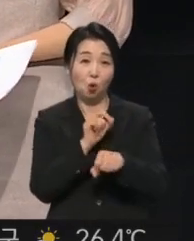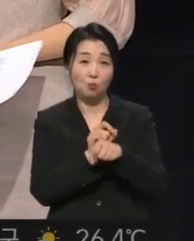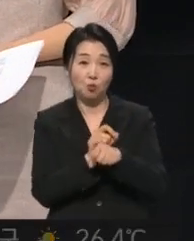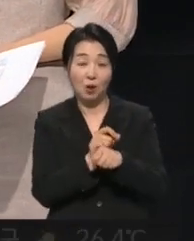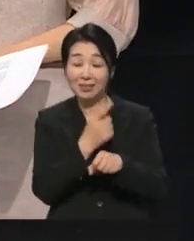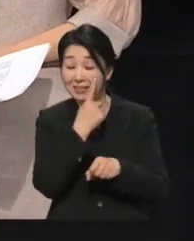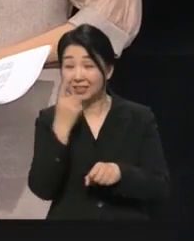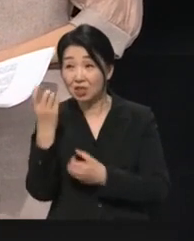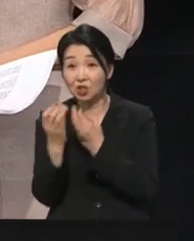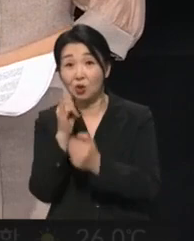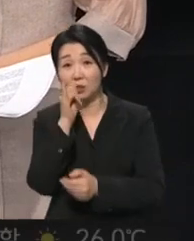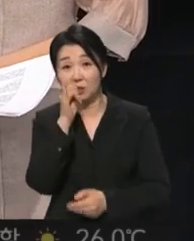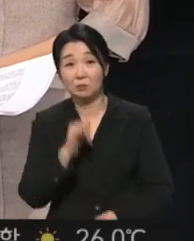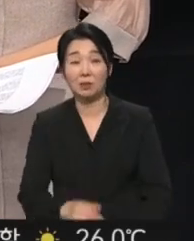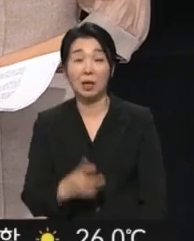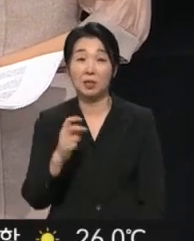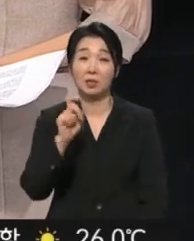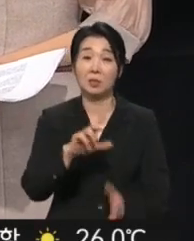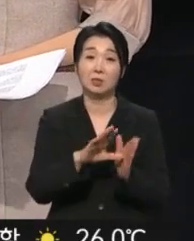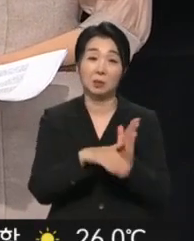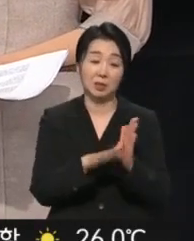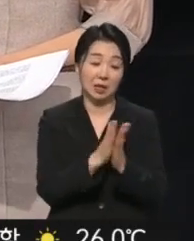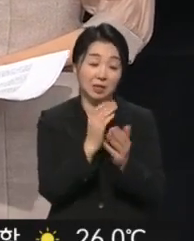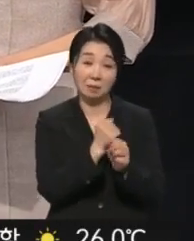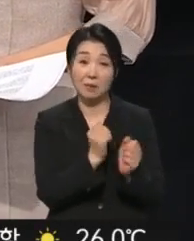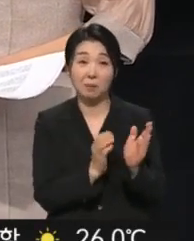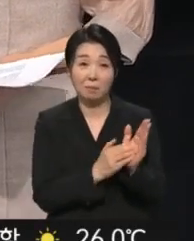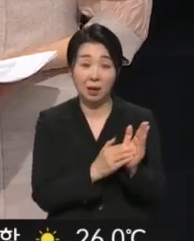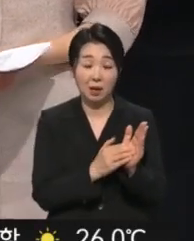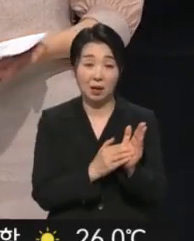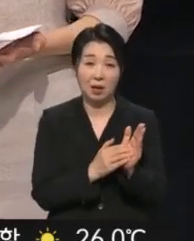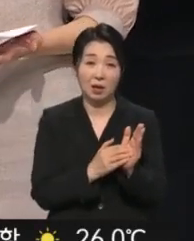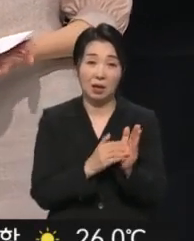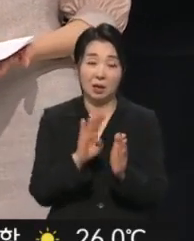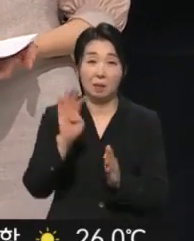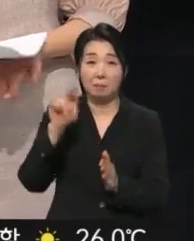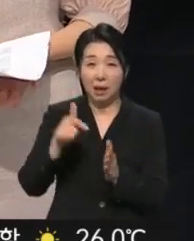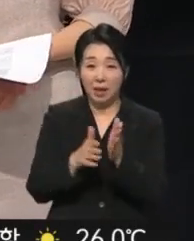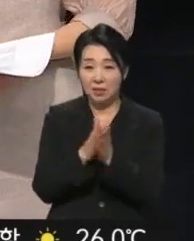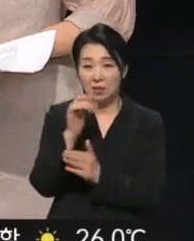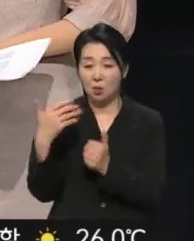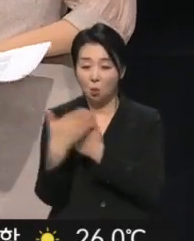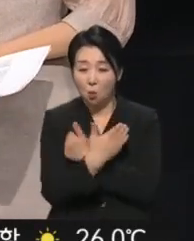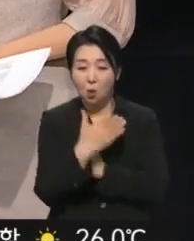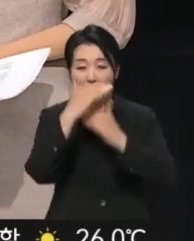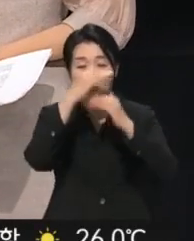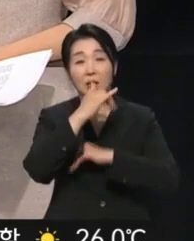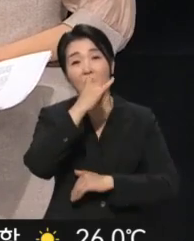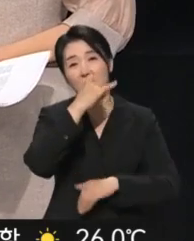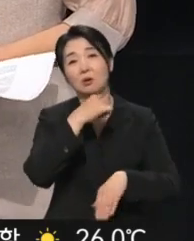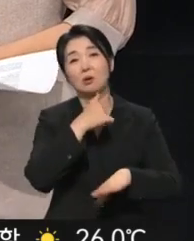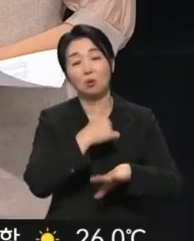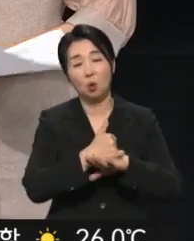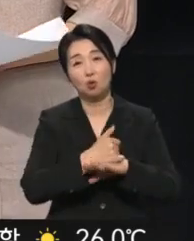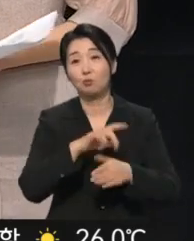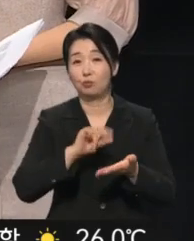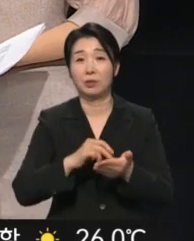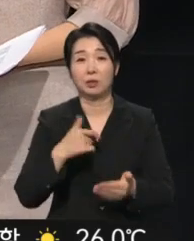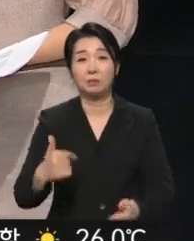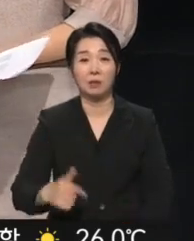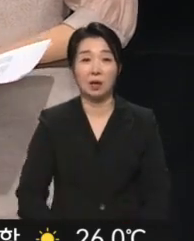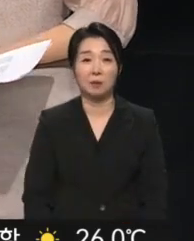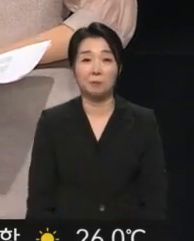담겨 있습니다. 2021년에 출간된 이후 박 전 시장을 옹호하는 내용들이 담겨서 논란이 일기도 했는데요. 그렇기